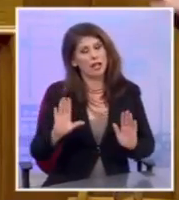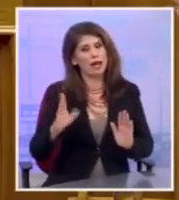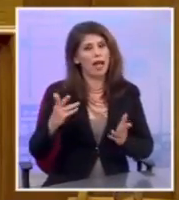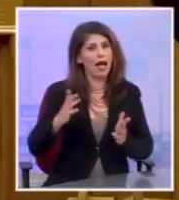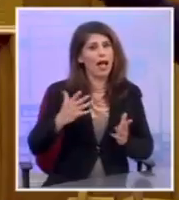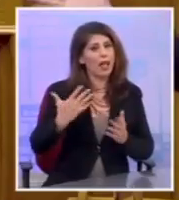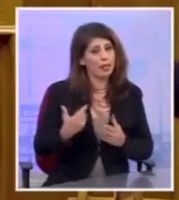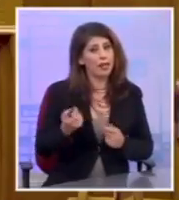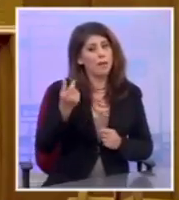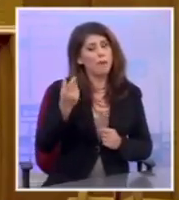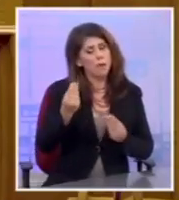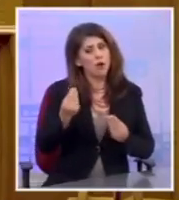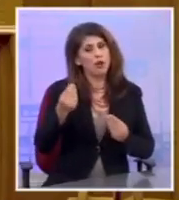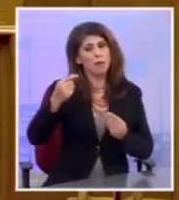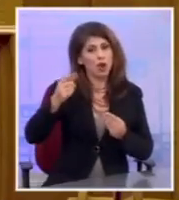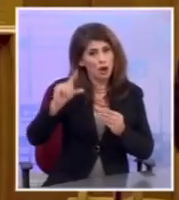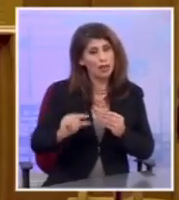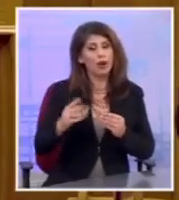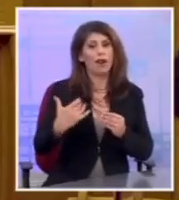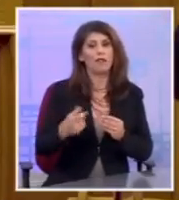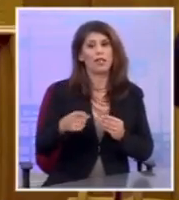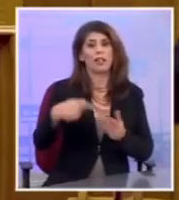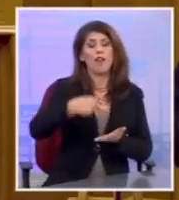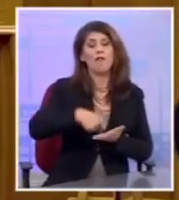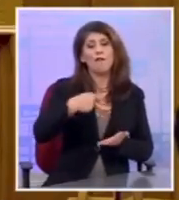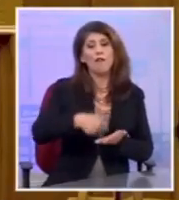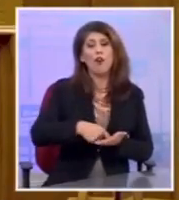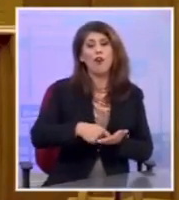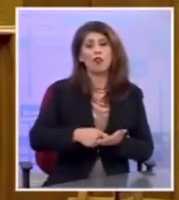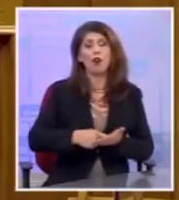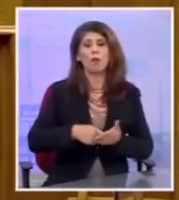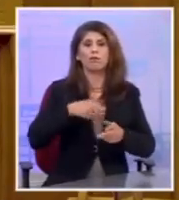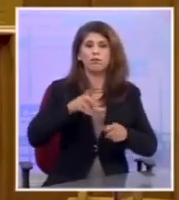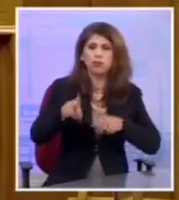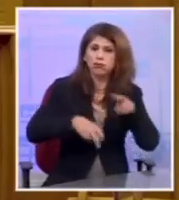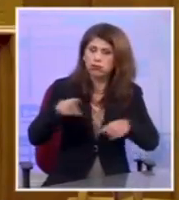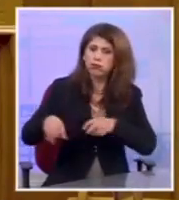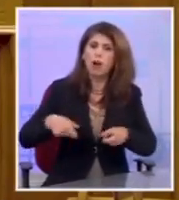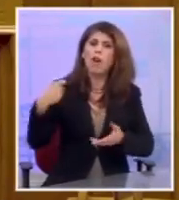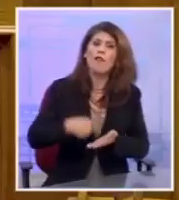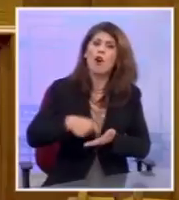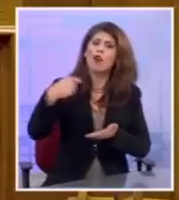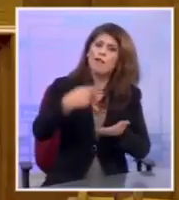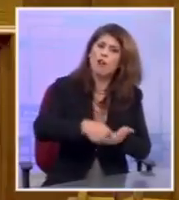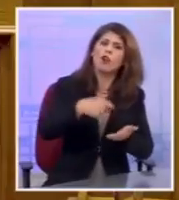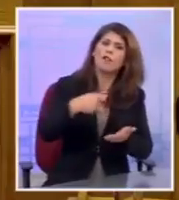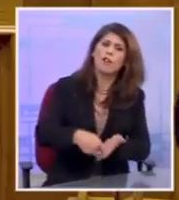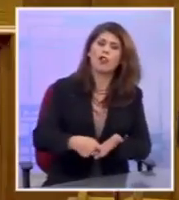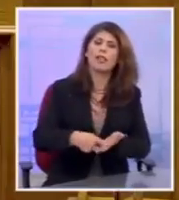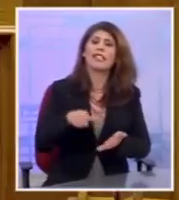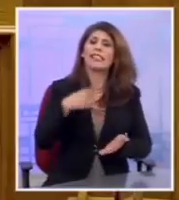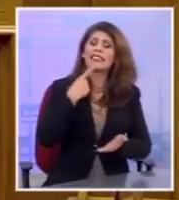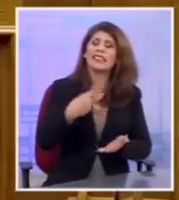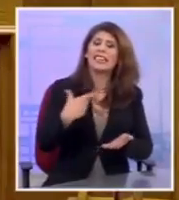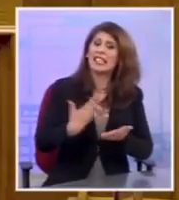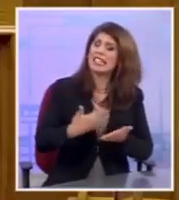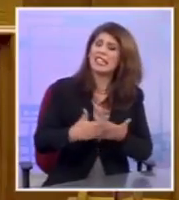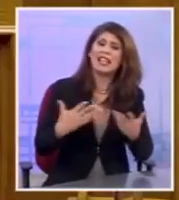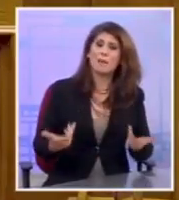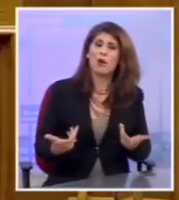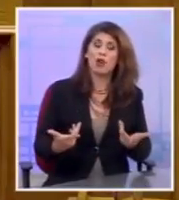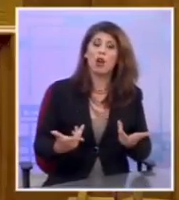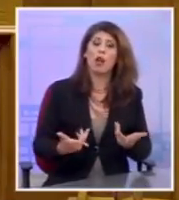είναι πολύ λιγότερο αφού έχει γίνει αυτή η φοροεπιδρομή, αυτή η φόρη. Τι λένε τα στοιχεία λοιπόν?